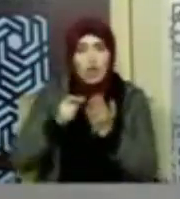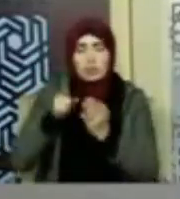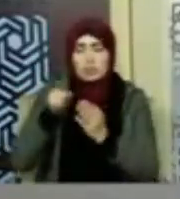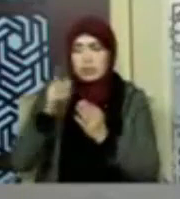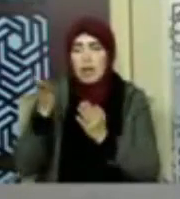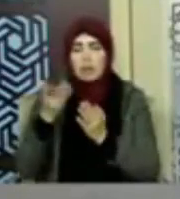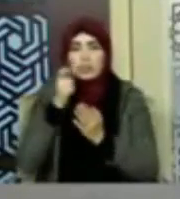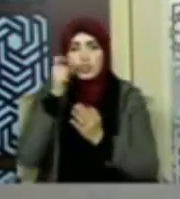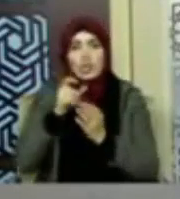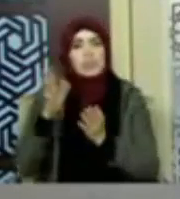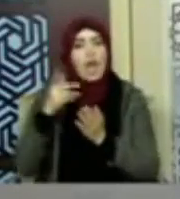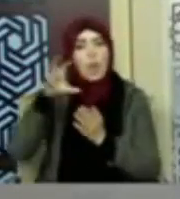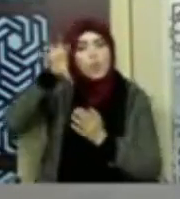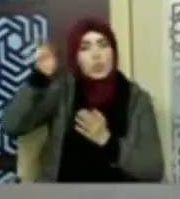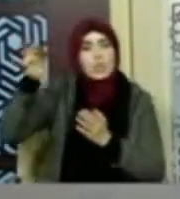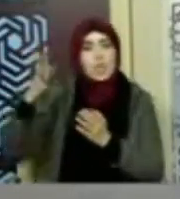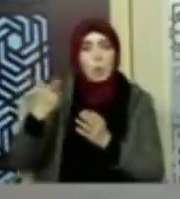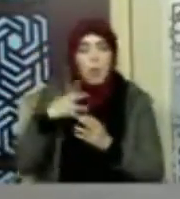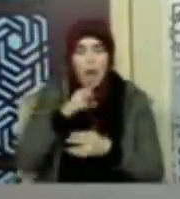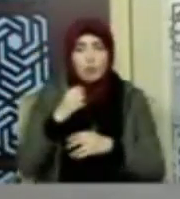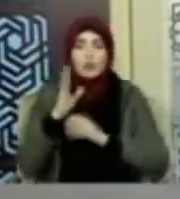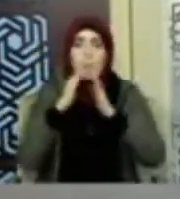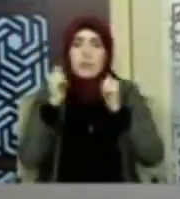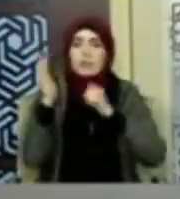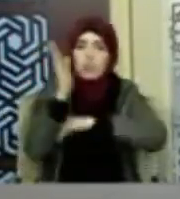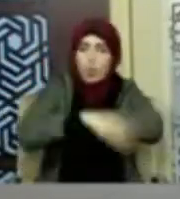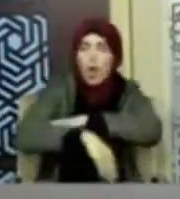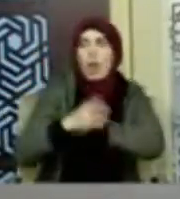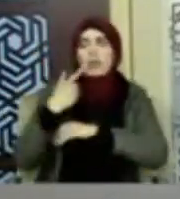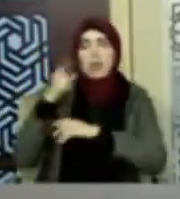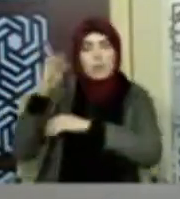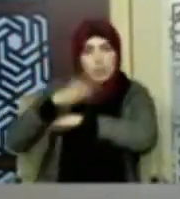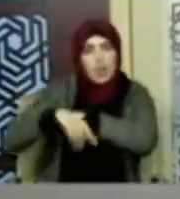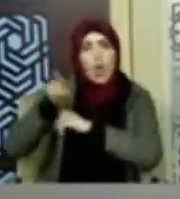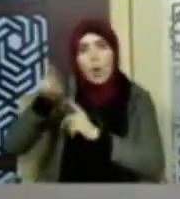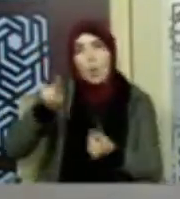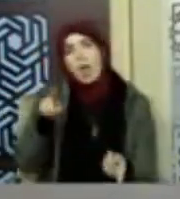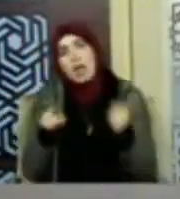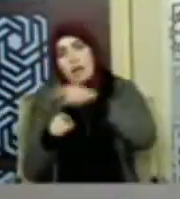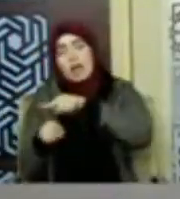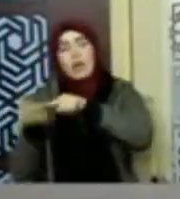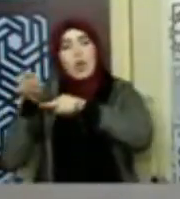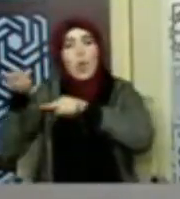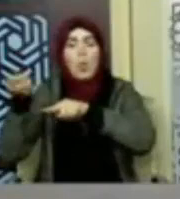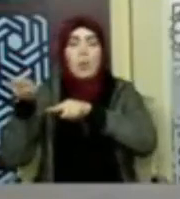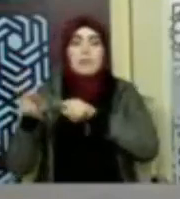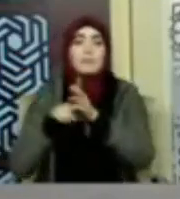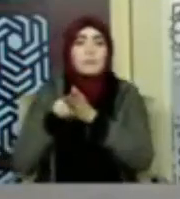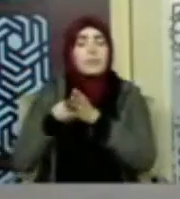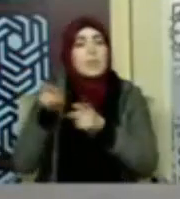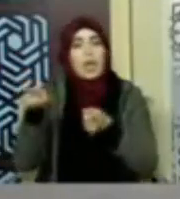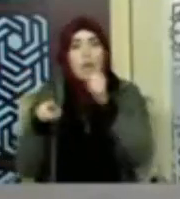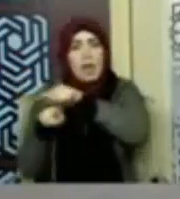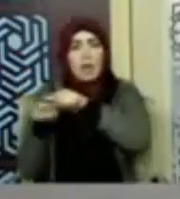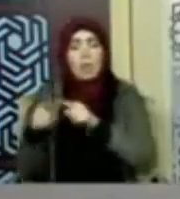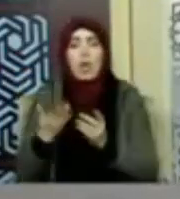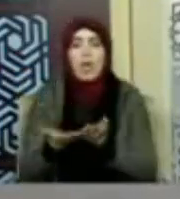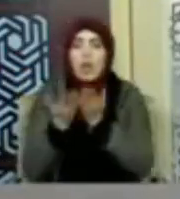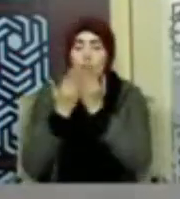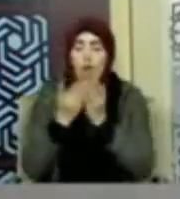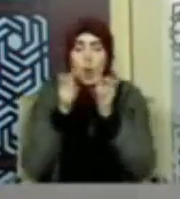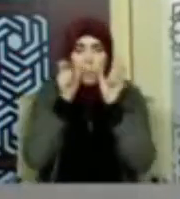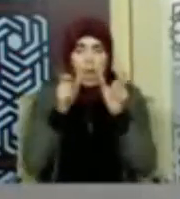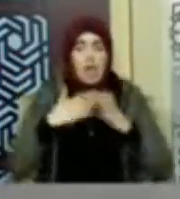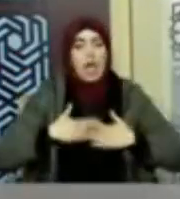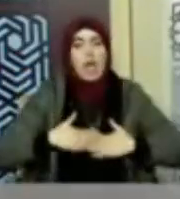فردد كيده في نحره، واجعل تدبيره تدميره، واجعل الدائرة عليه لا له. اللهم أمننا في